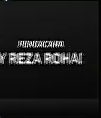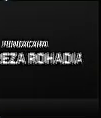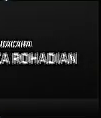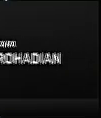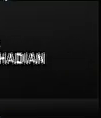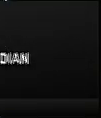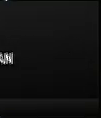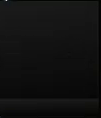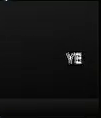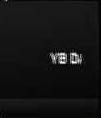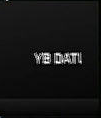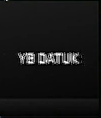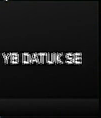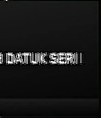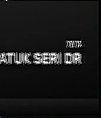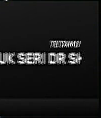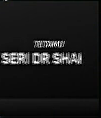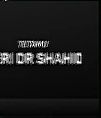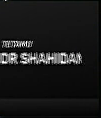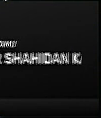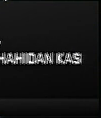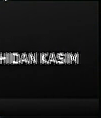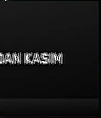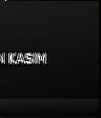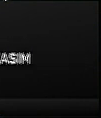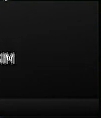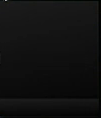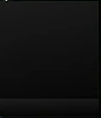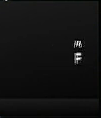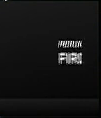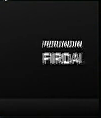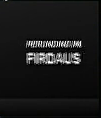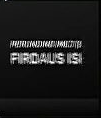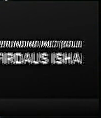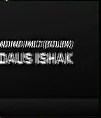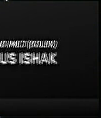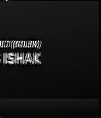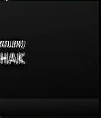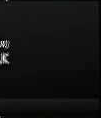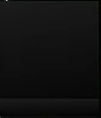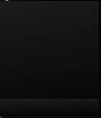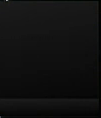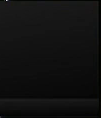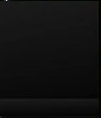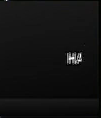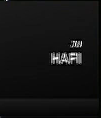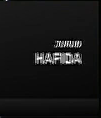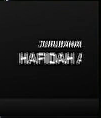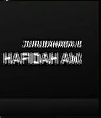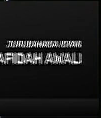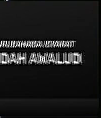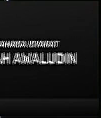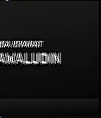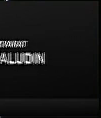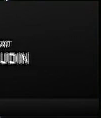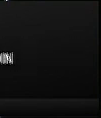yang serius, sama ada mereka itu berada di pusat pengajian tinggi ataupun di mana saja mereka berada, mereka